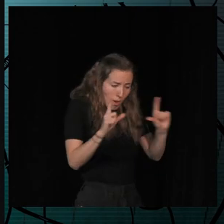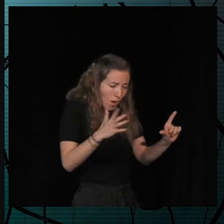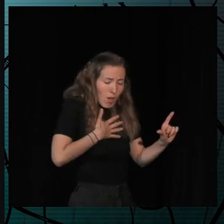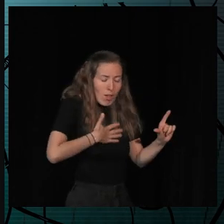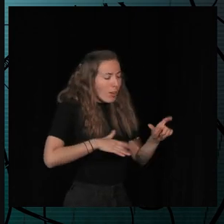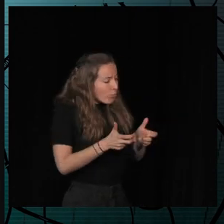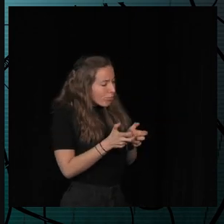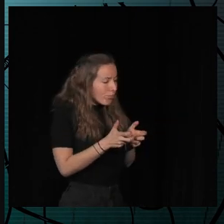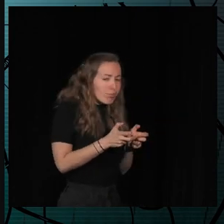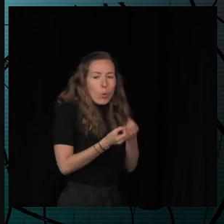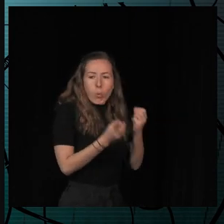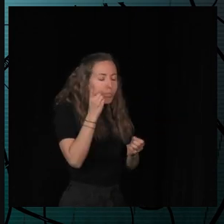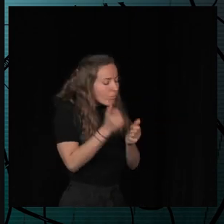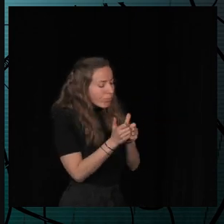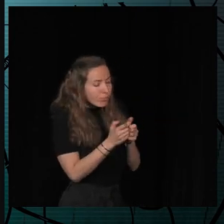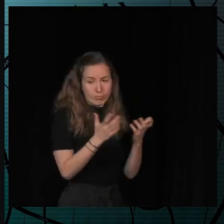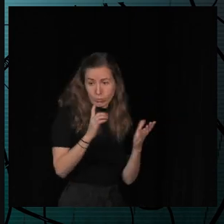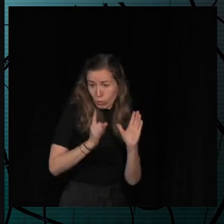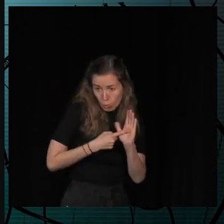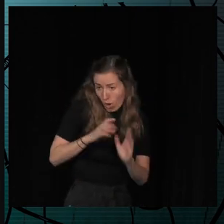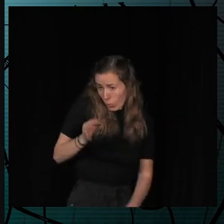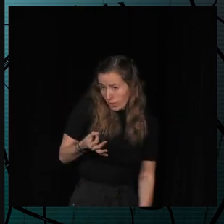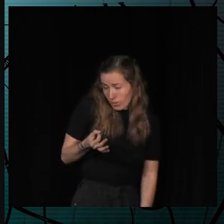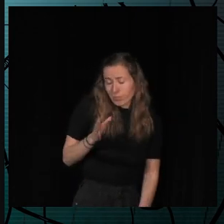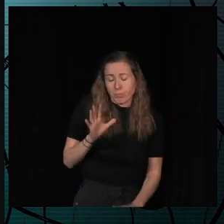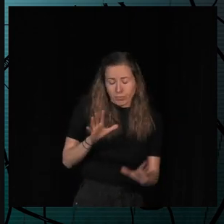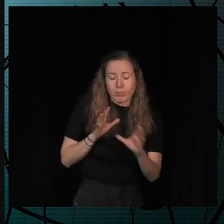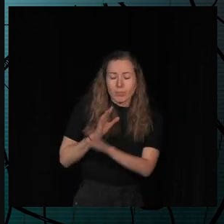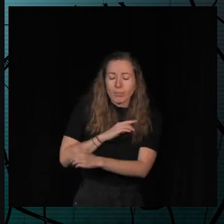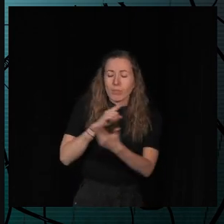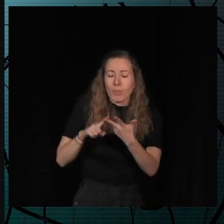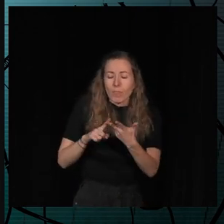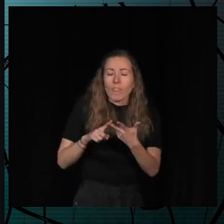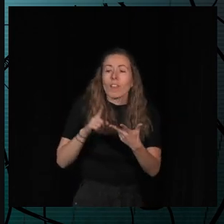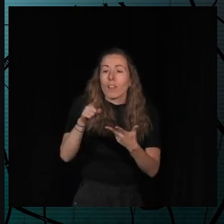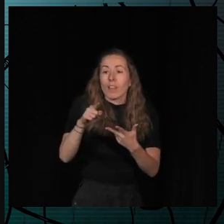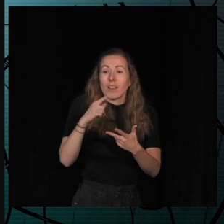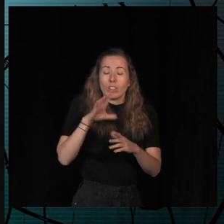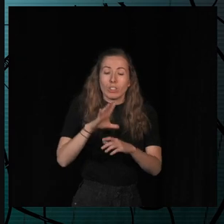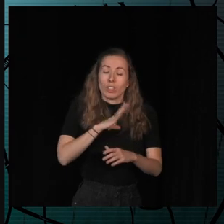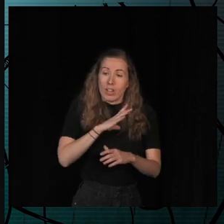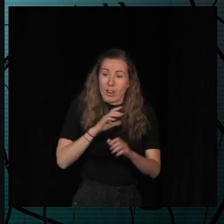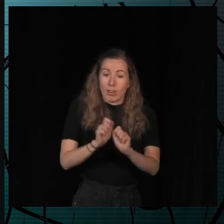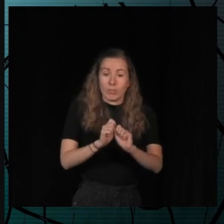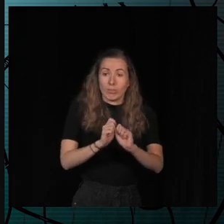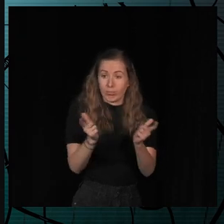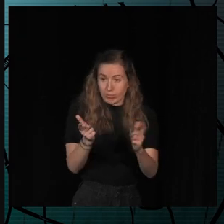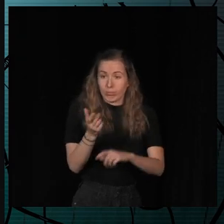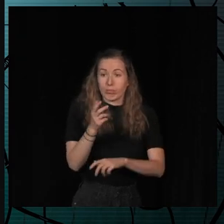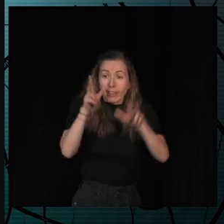mais finalement et c'est vrai que pour terminer il y a une une revue geek américaine qui s'appelle la revue Wired